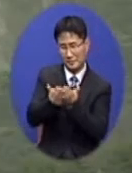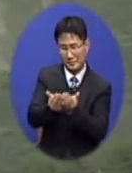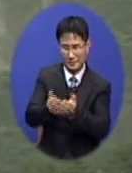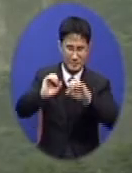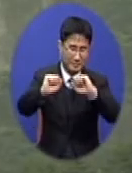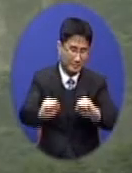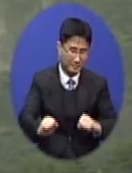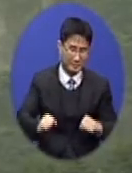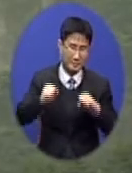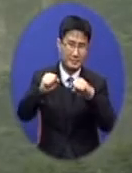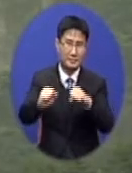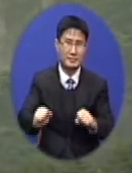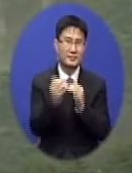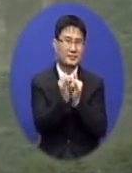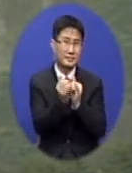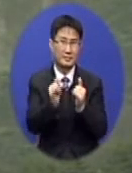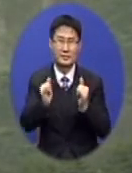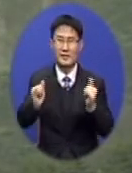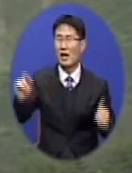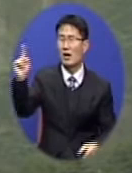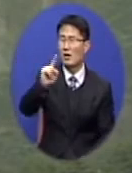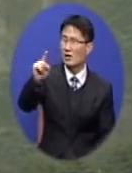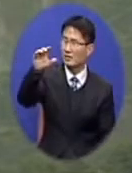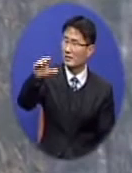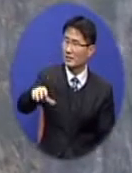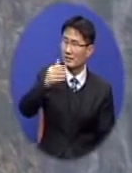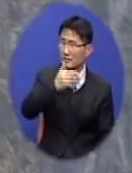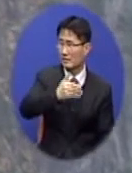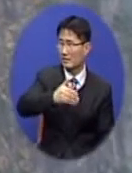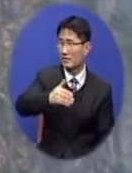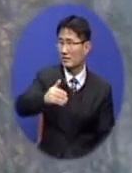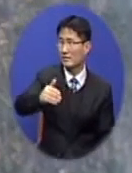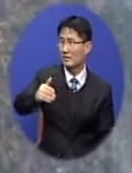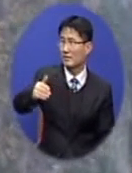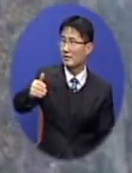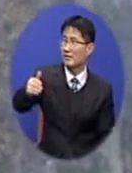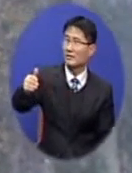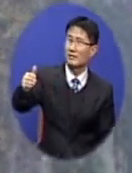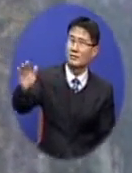어디로 가고